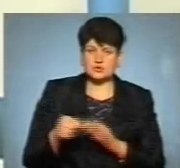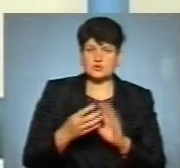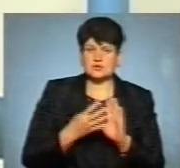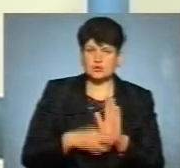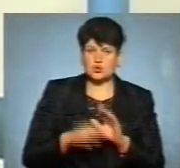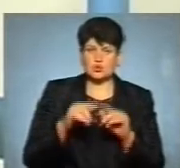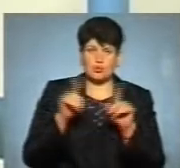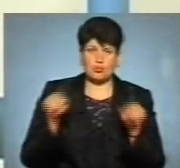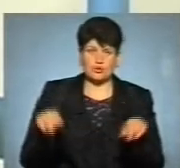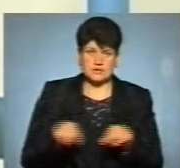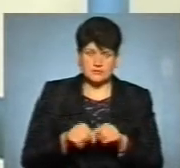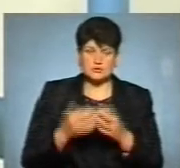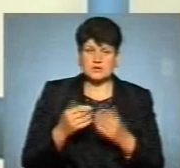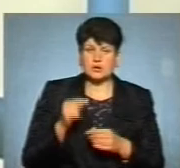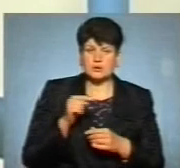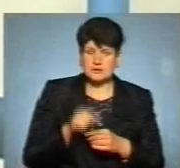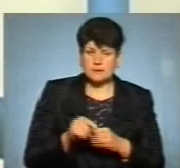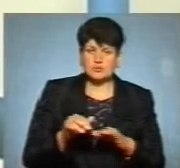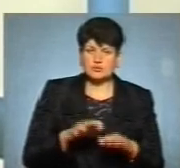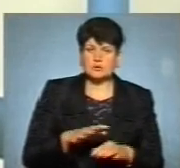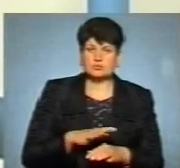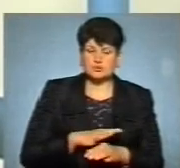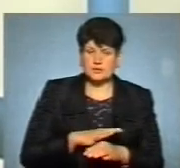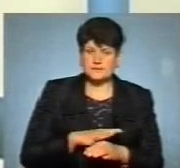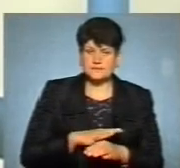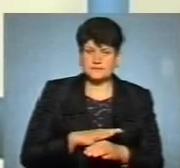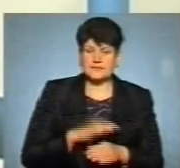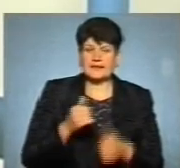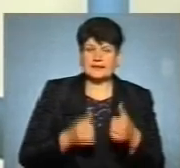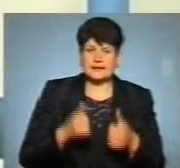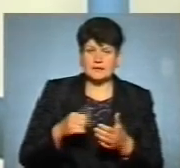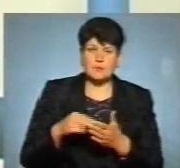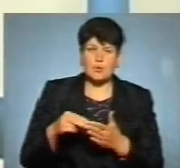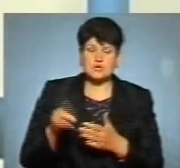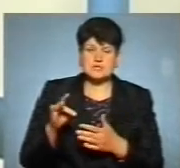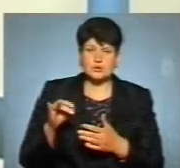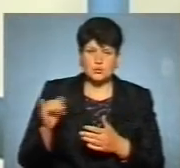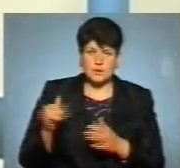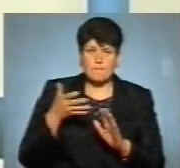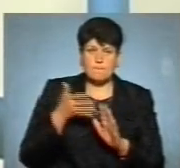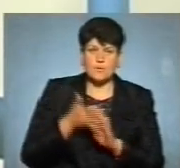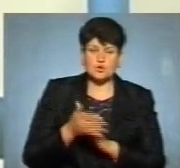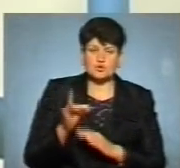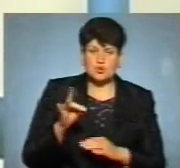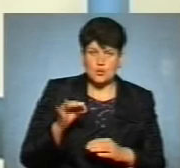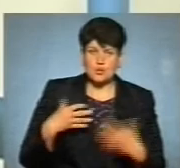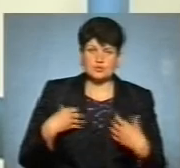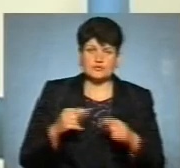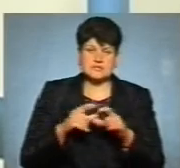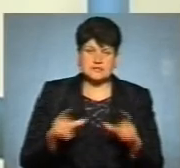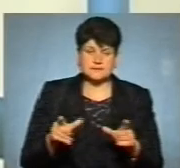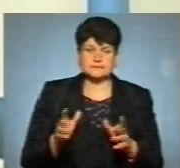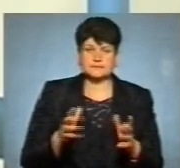1090 путівок, але оскільки там процедура відбувалася через тендерні процедури, через процедуру ProZorro, там оздоровчі заклади торгувалися,